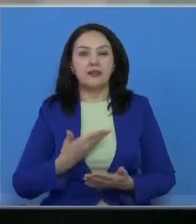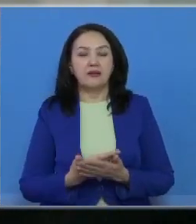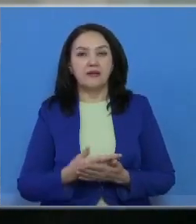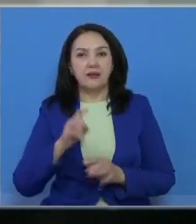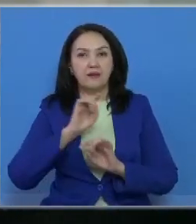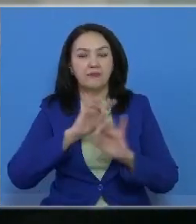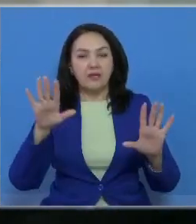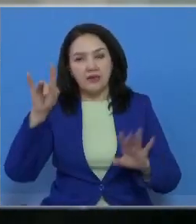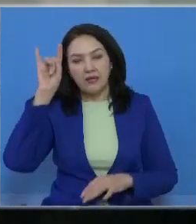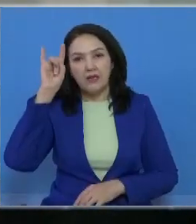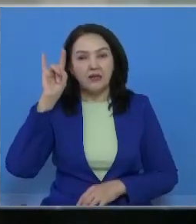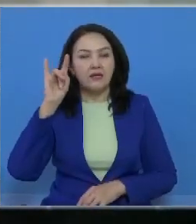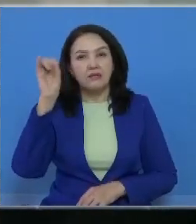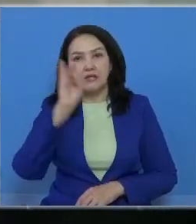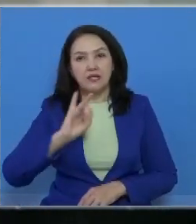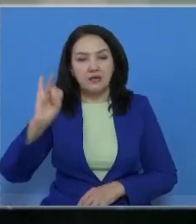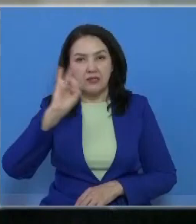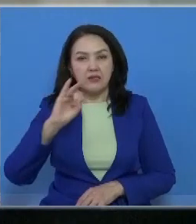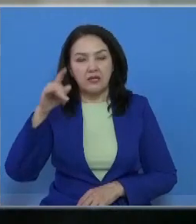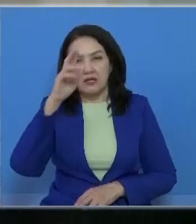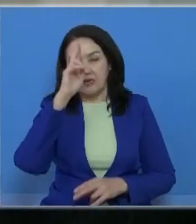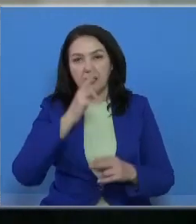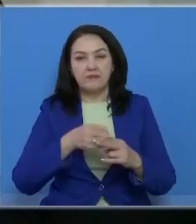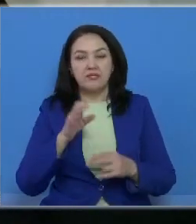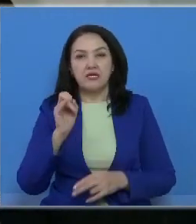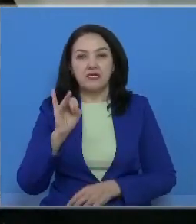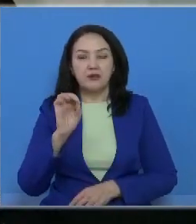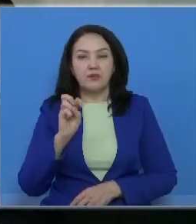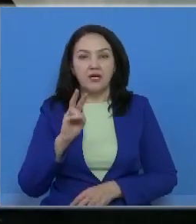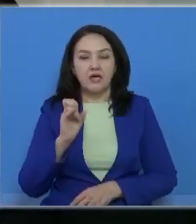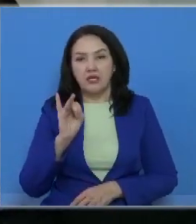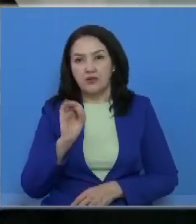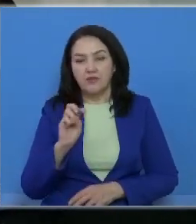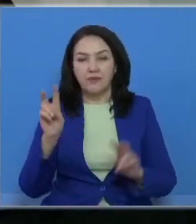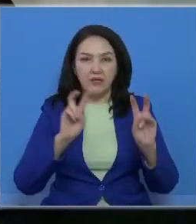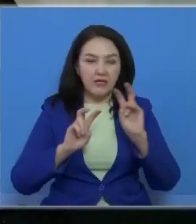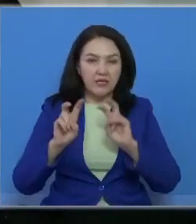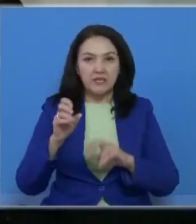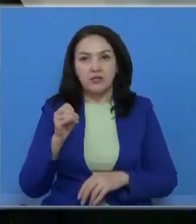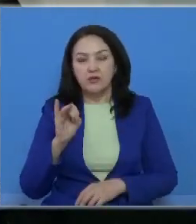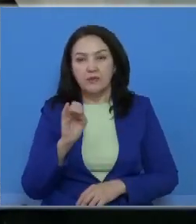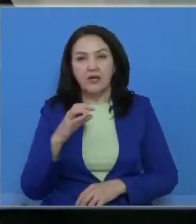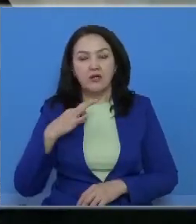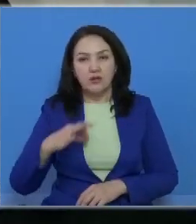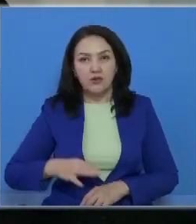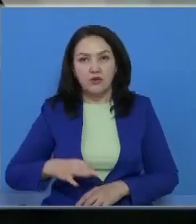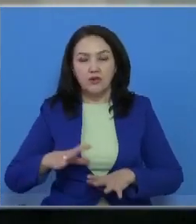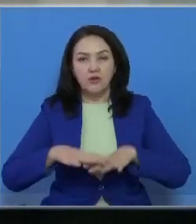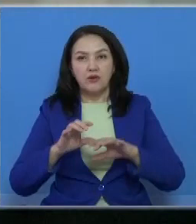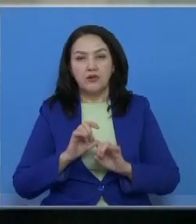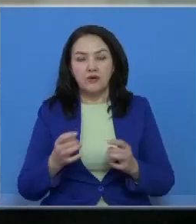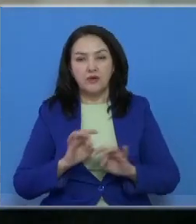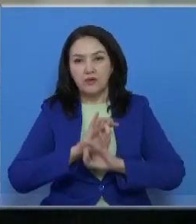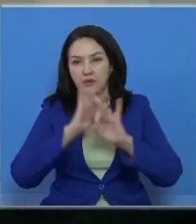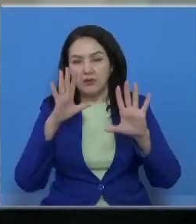белгілі тарихшы ағамыз Закрадин Байдосовтың зерттеулері арқылы Есет Көтібарұлы үлкен бір жаңа жарыққа шыққан